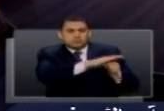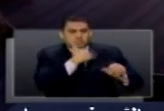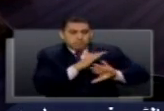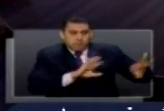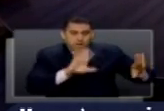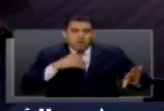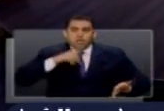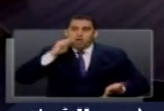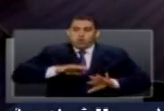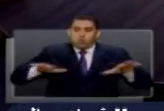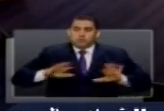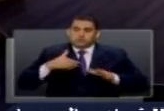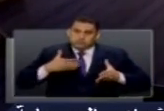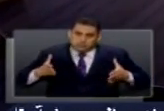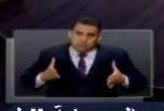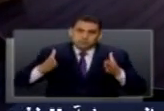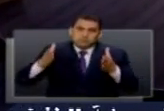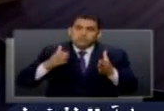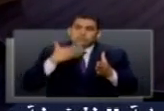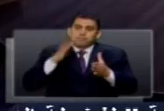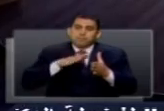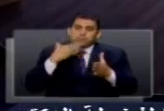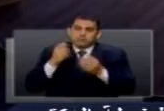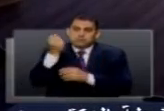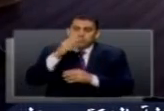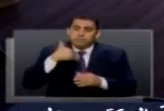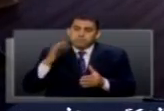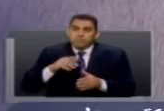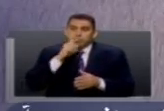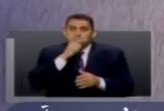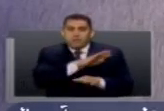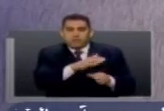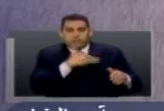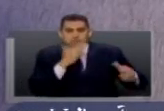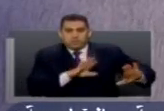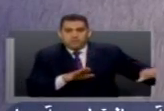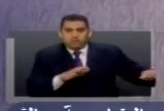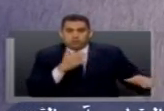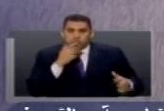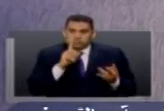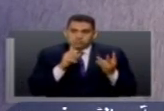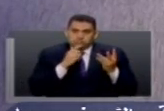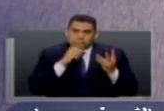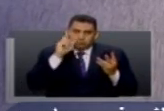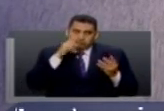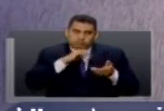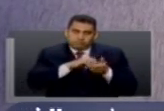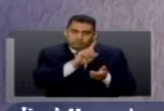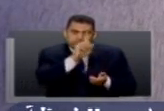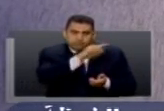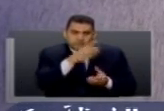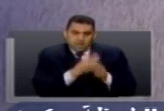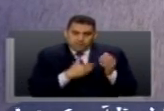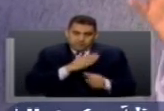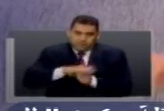اننا سنستمتع ل لن تمس نسائنا ولا اطفالنا قالوا هذا لا يكون كيف نقتل فلذات اكبادنا